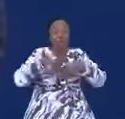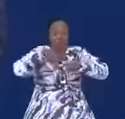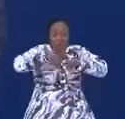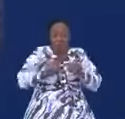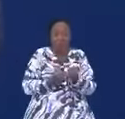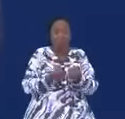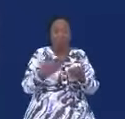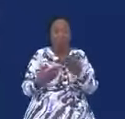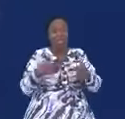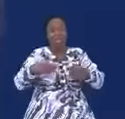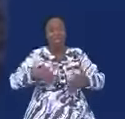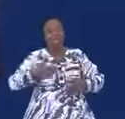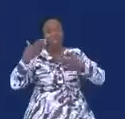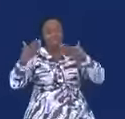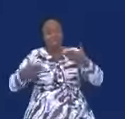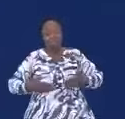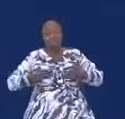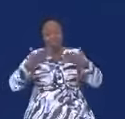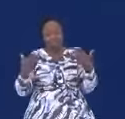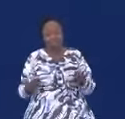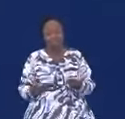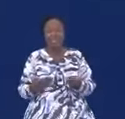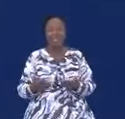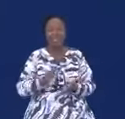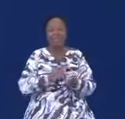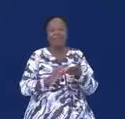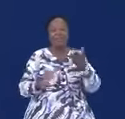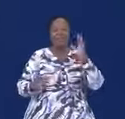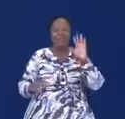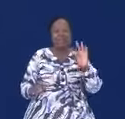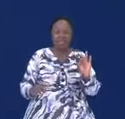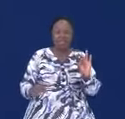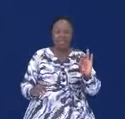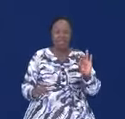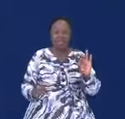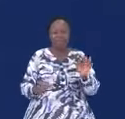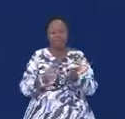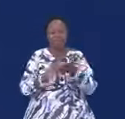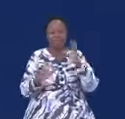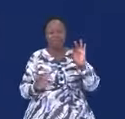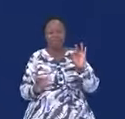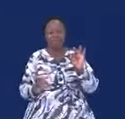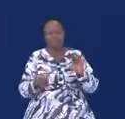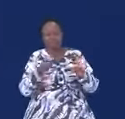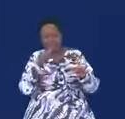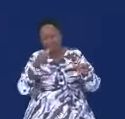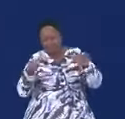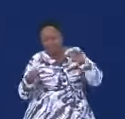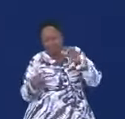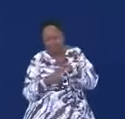verset 11 détourne le regard de mes péchés